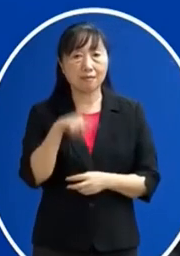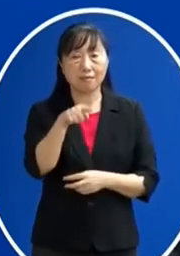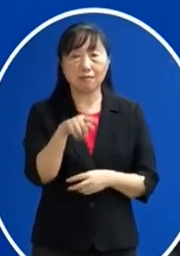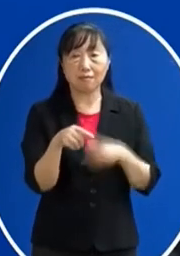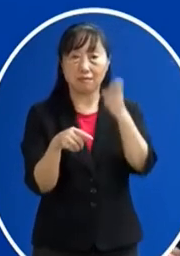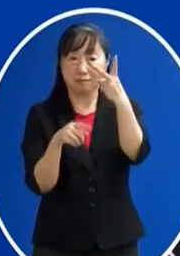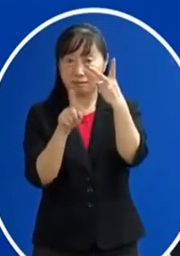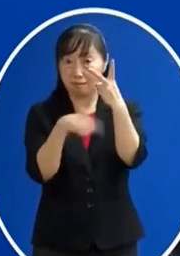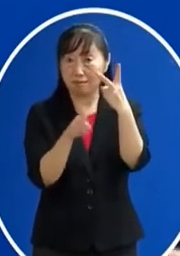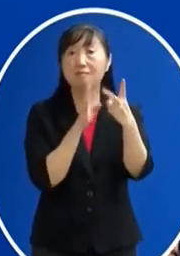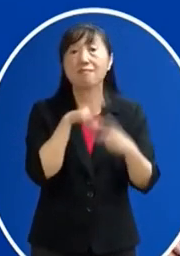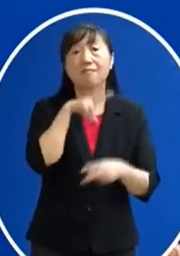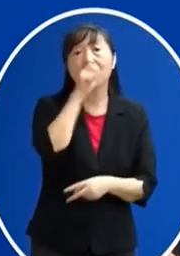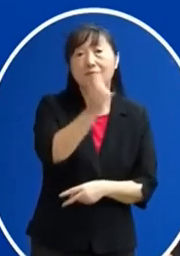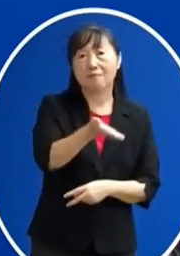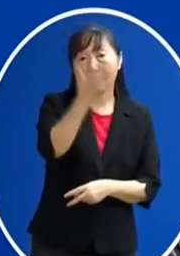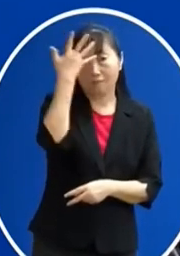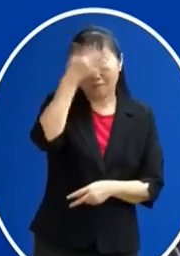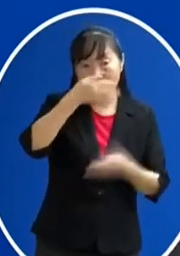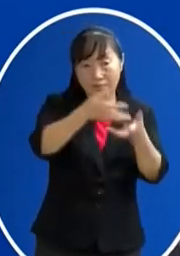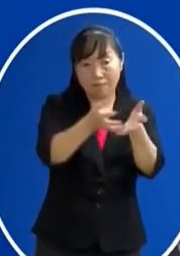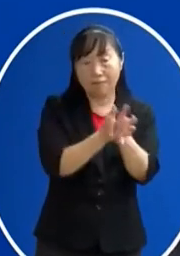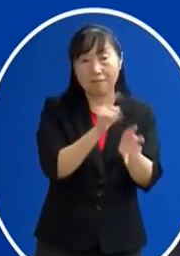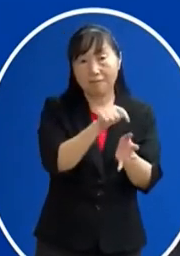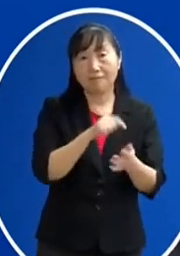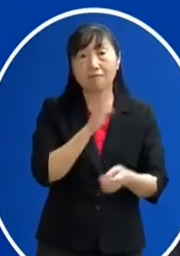中12人是75岁以上长者，